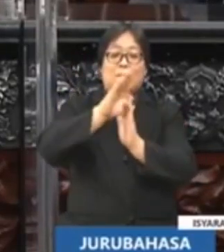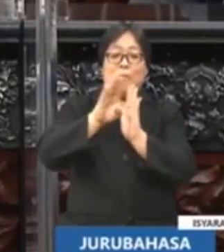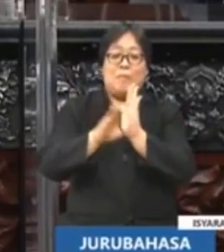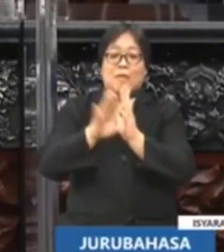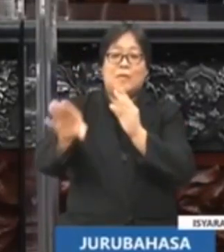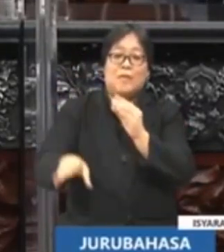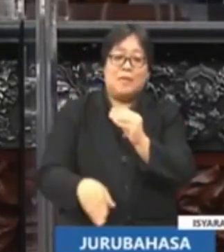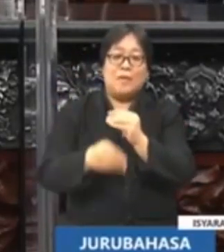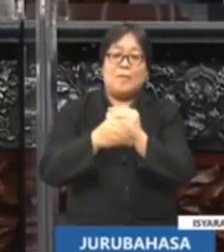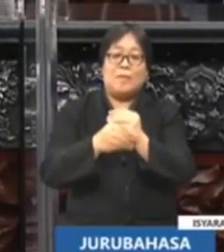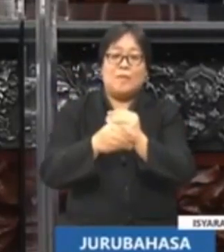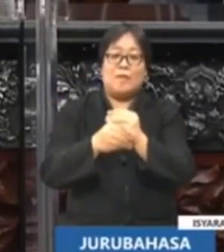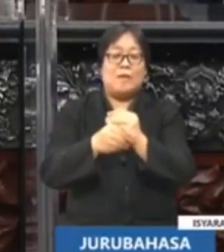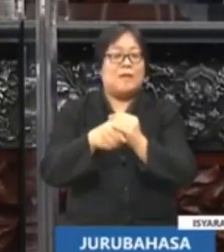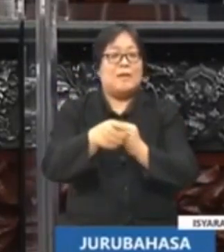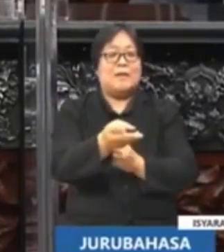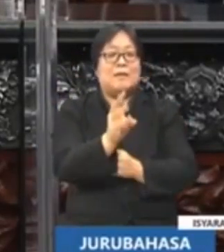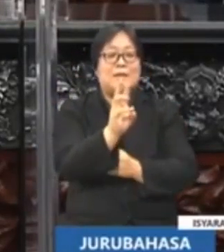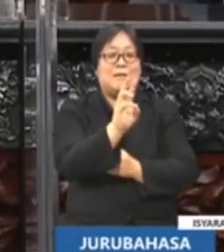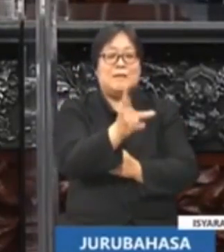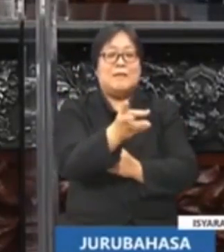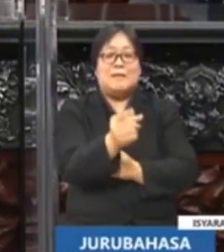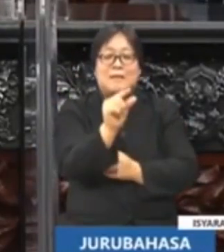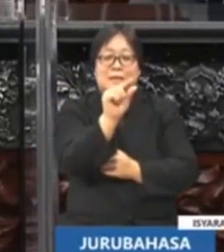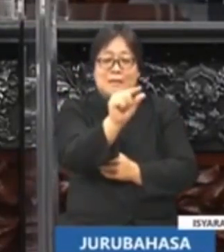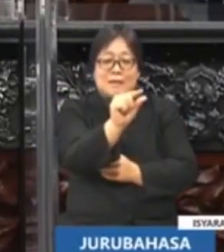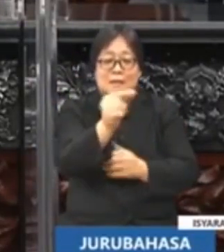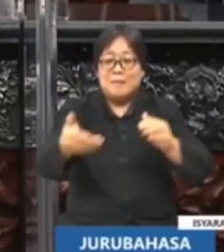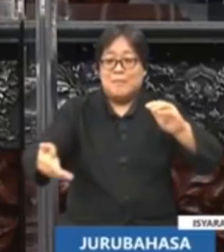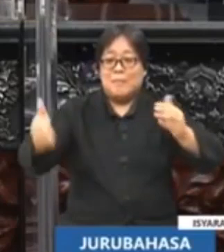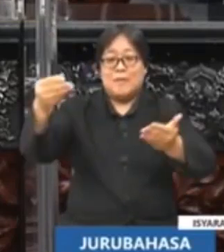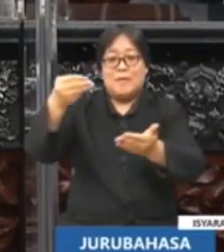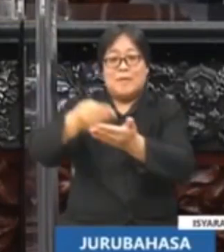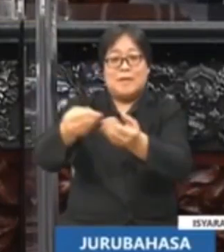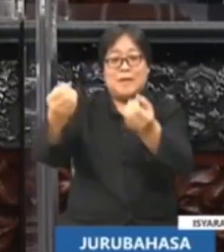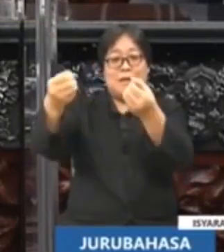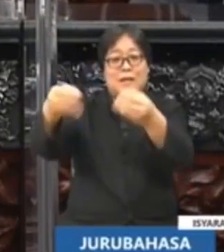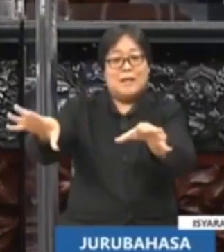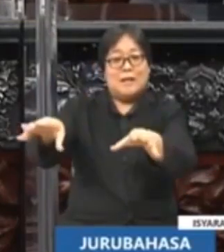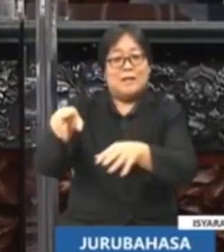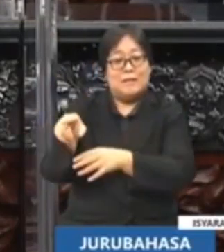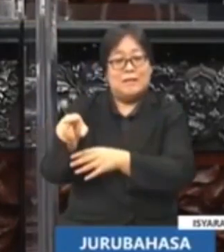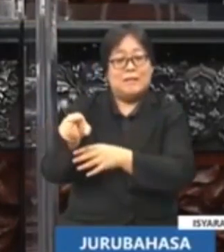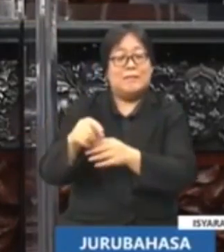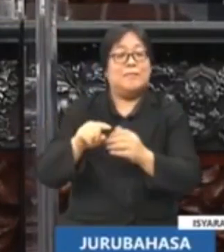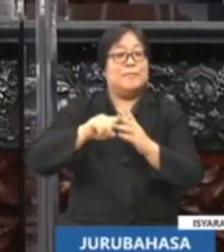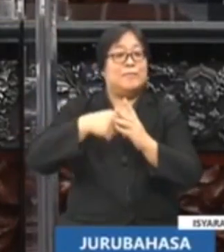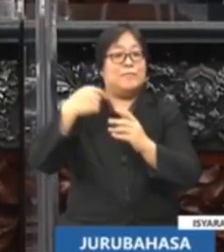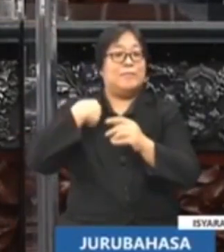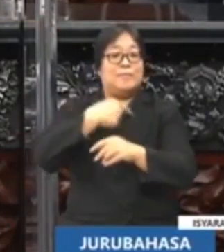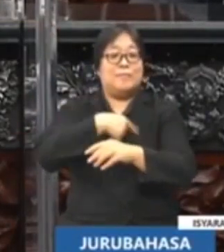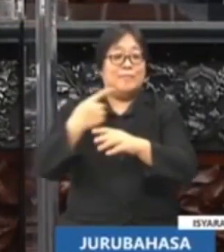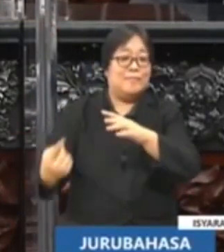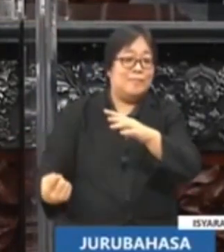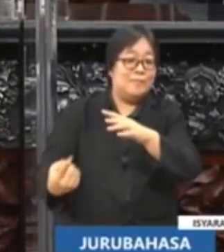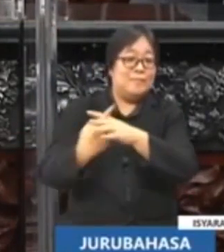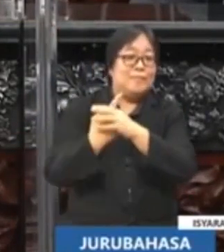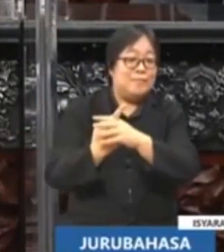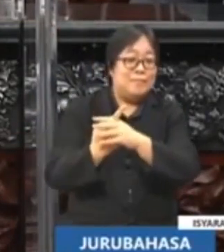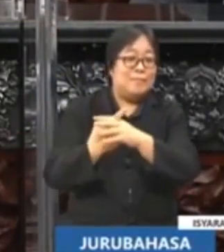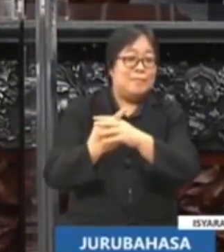tambahan uang ini kecil berbanding dengan uang yang hilang sejak kita bangkitkan